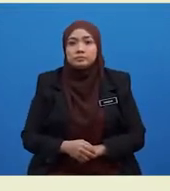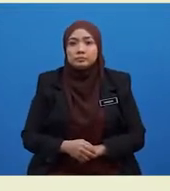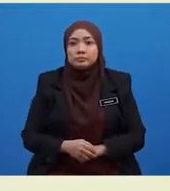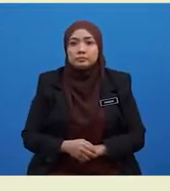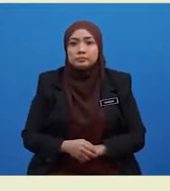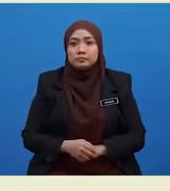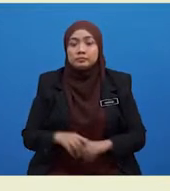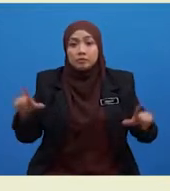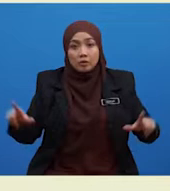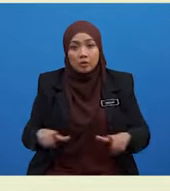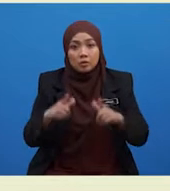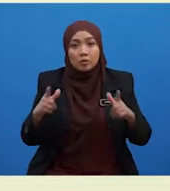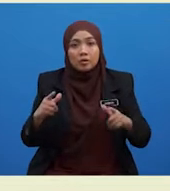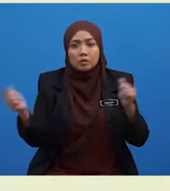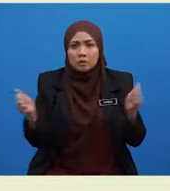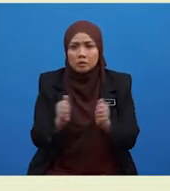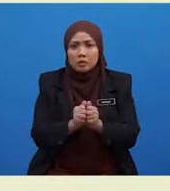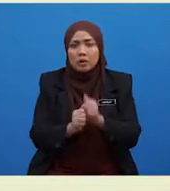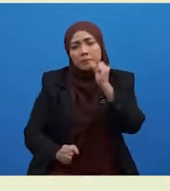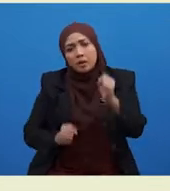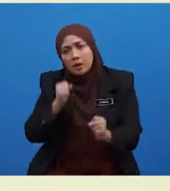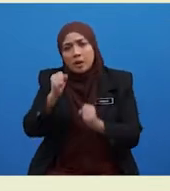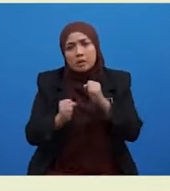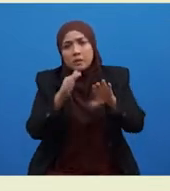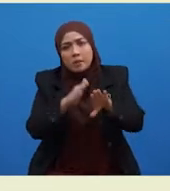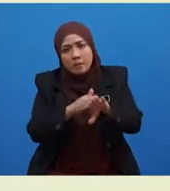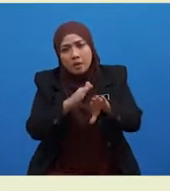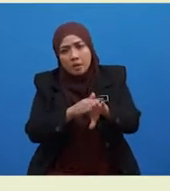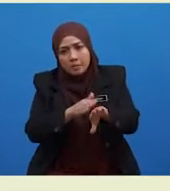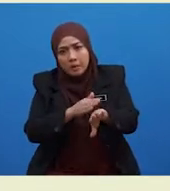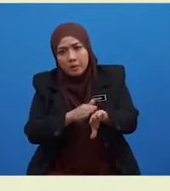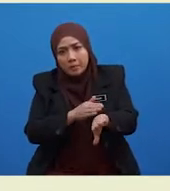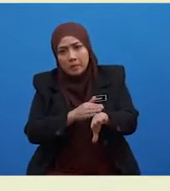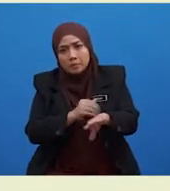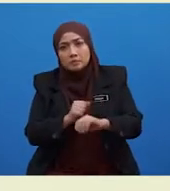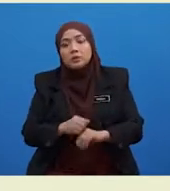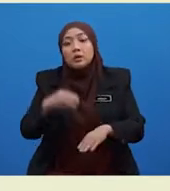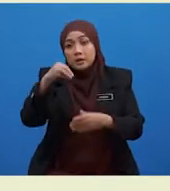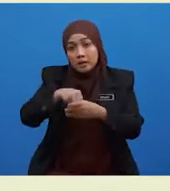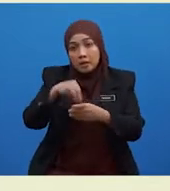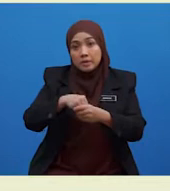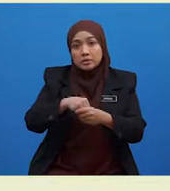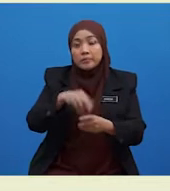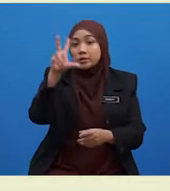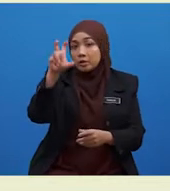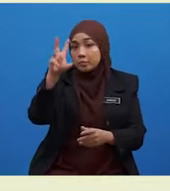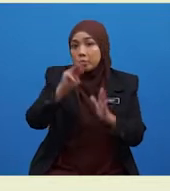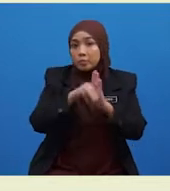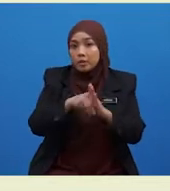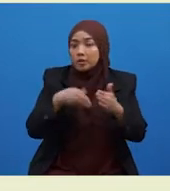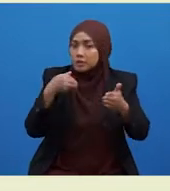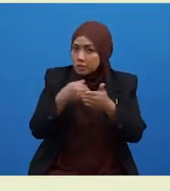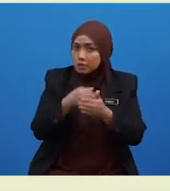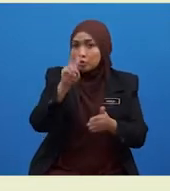LSD, dilakukan dengan berlari perlahan-lahan untuk jarak jauh dalam masa 30 minit